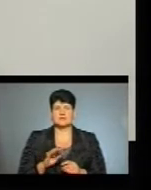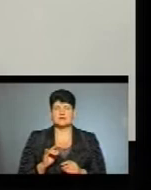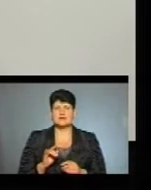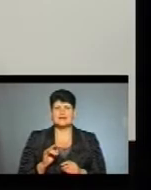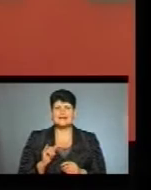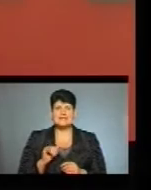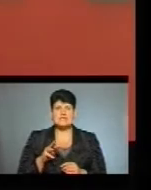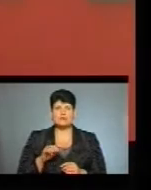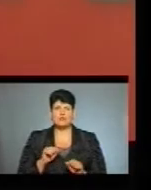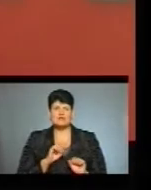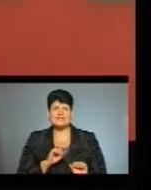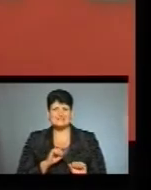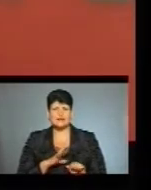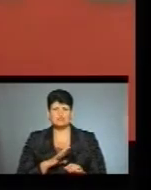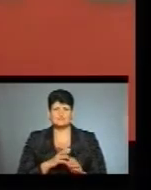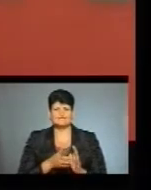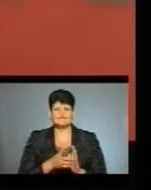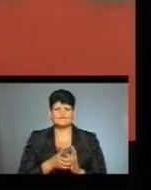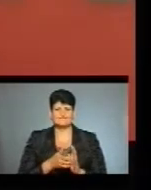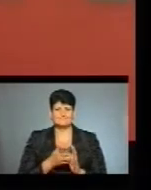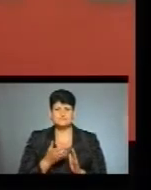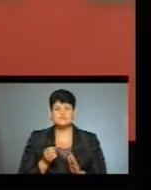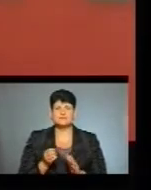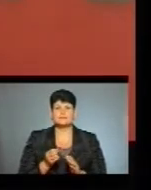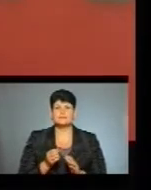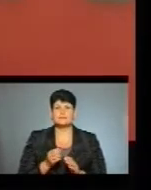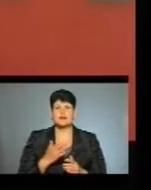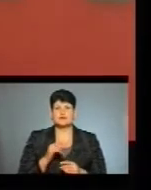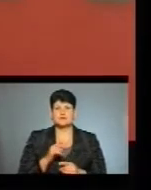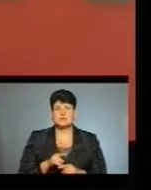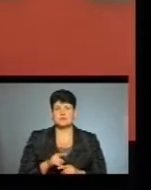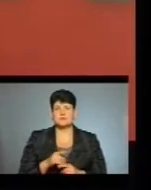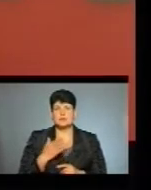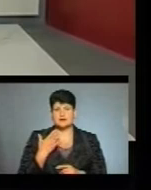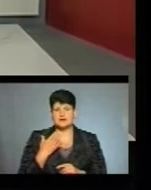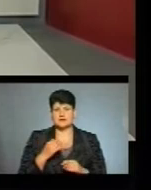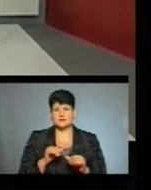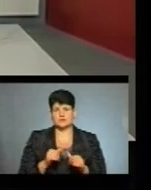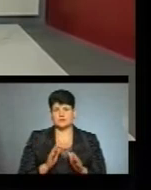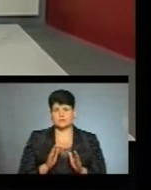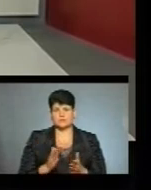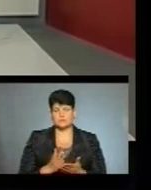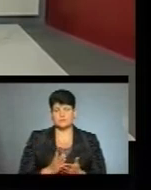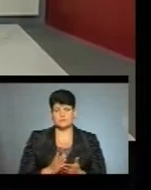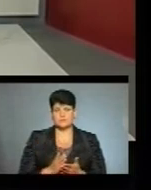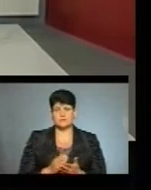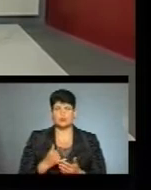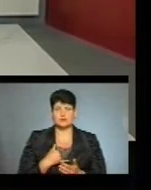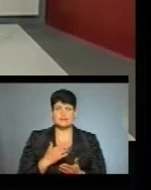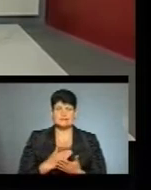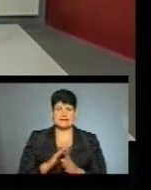теж може захворіти, навіть і щеплена тим захворюванням, але вона його перенесе просто в легшій формі. У нас є